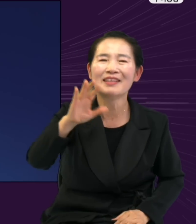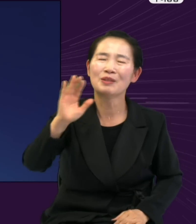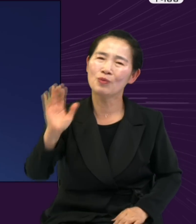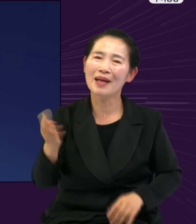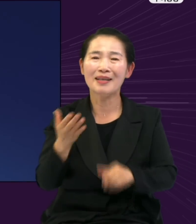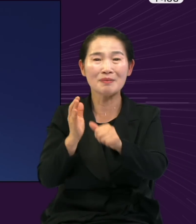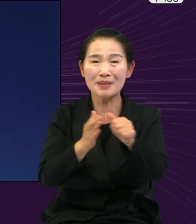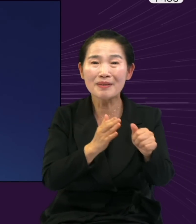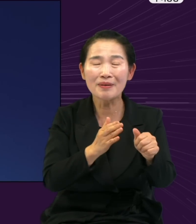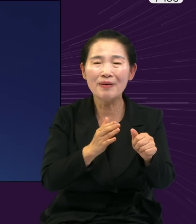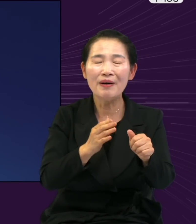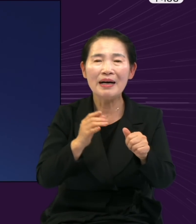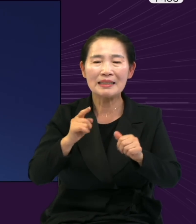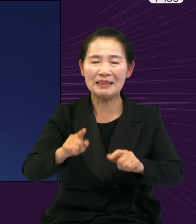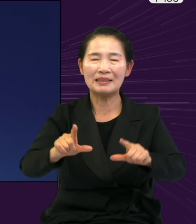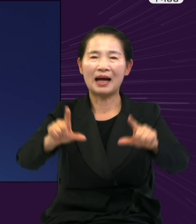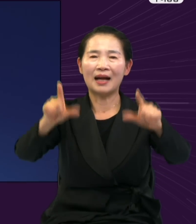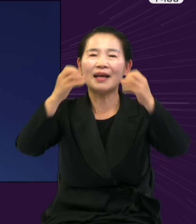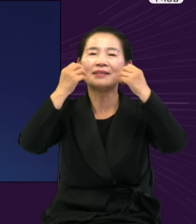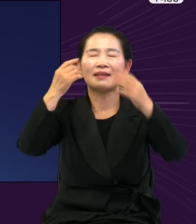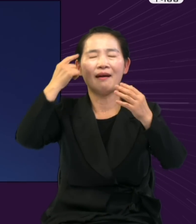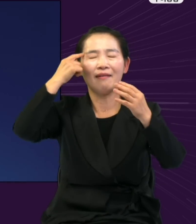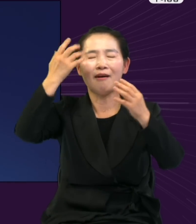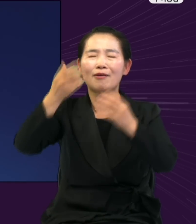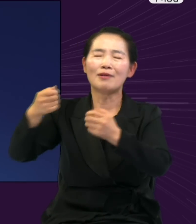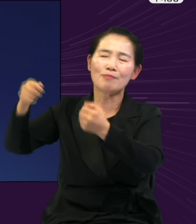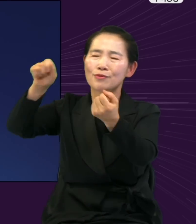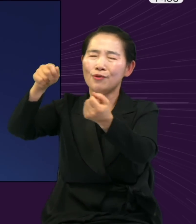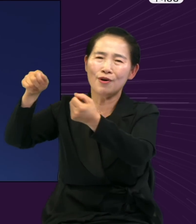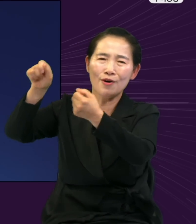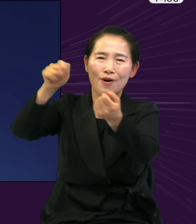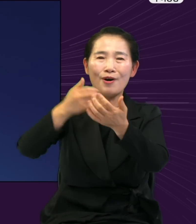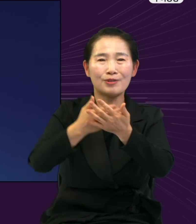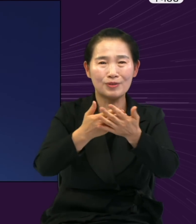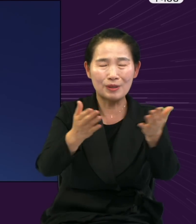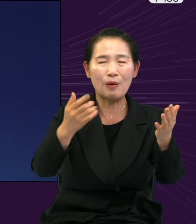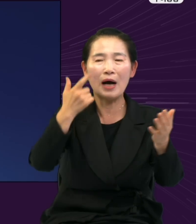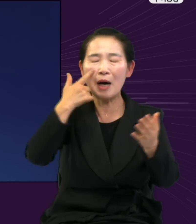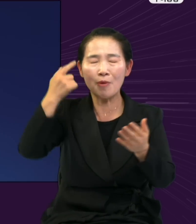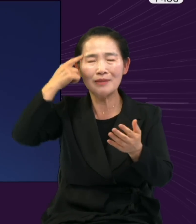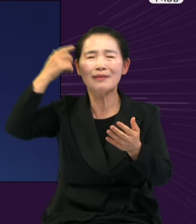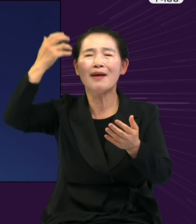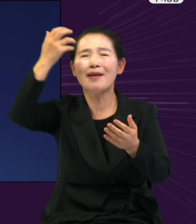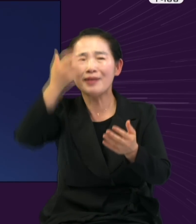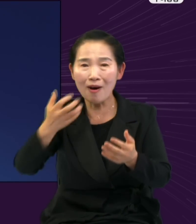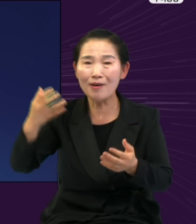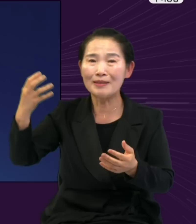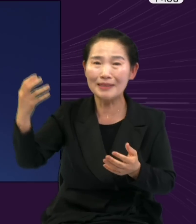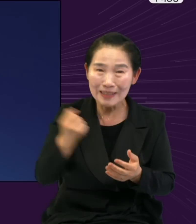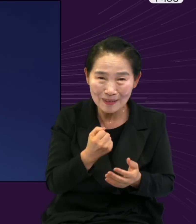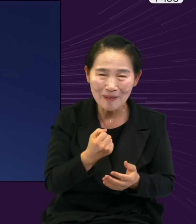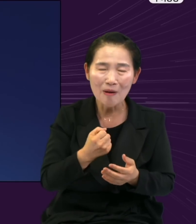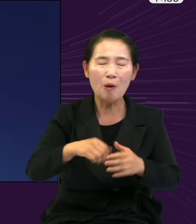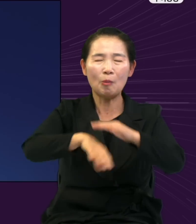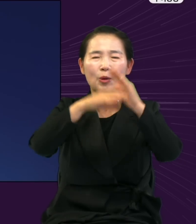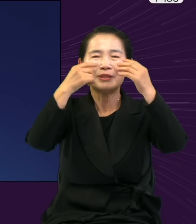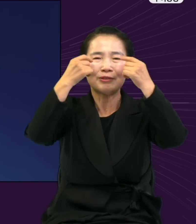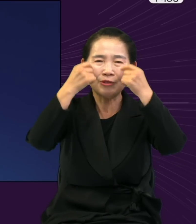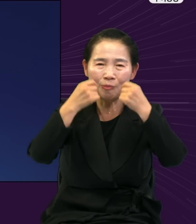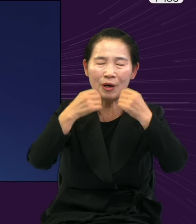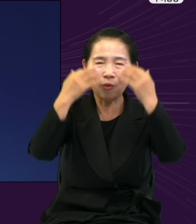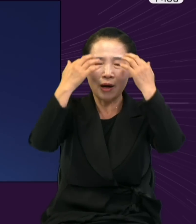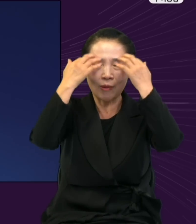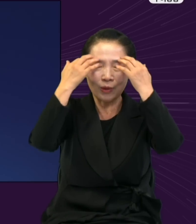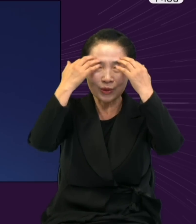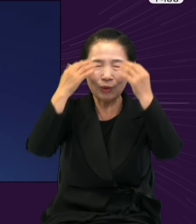새 영을 부어주신 하나님께서 아버지의 영으로 그 모든 눈물과 고통을